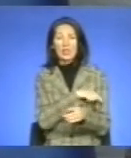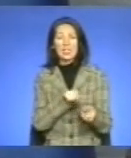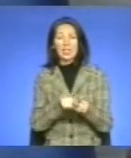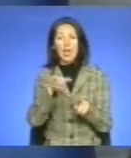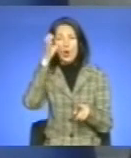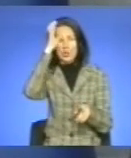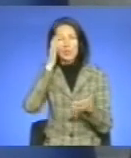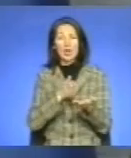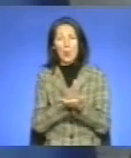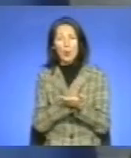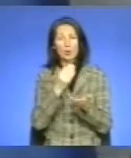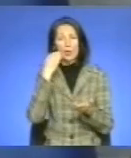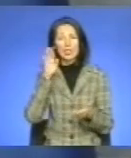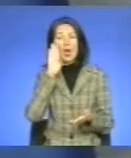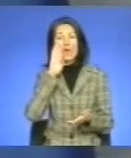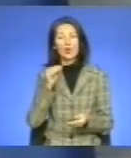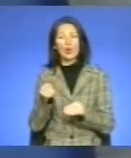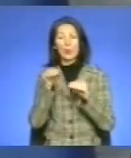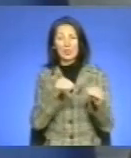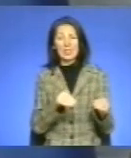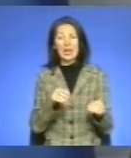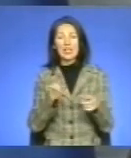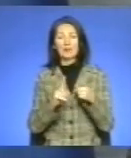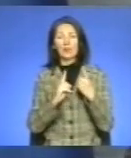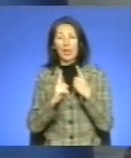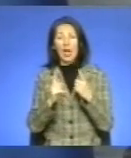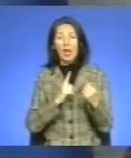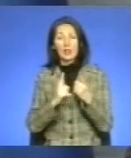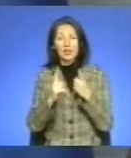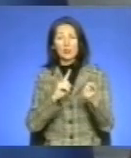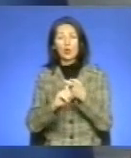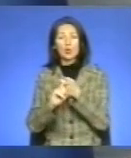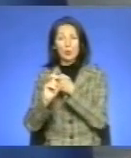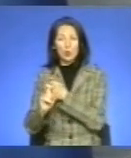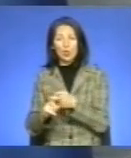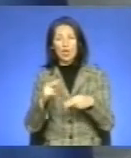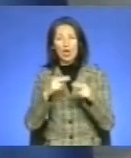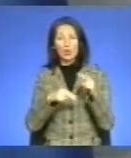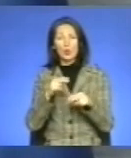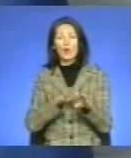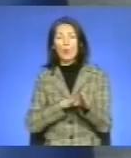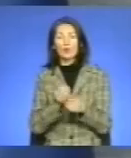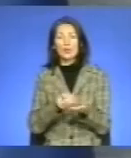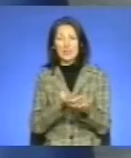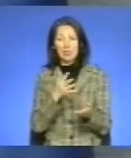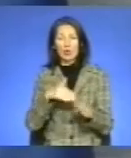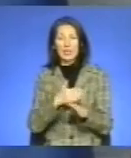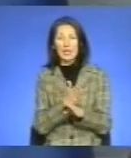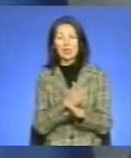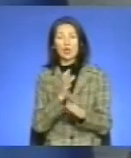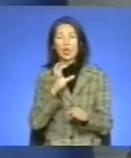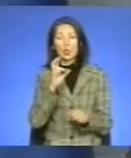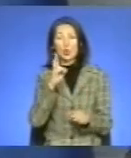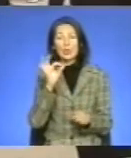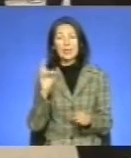поліпшення водопостачання, транспортного сполучення, розбудови повноцінної та якісної соціальної інфраструктури